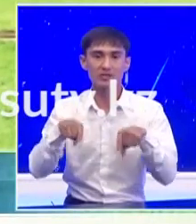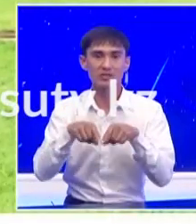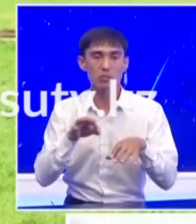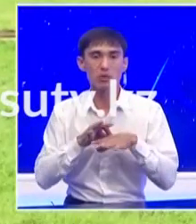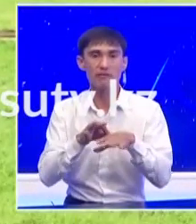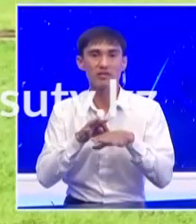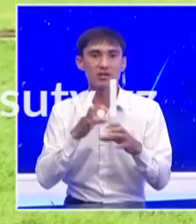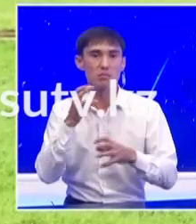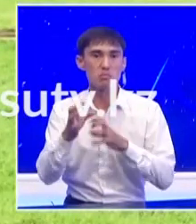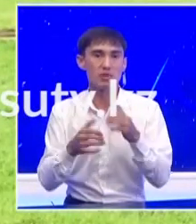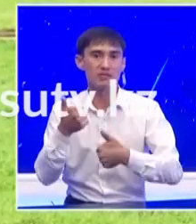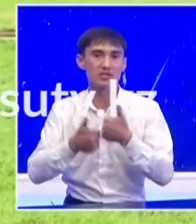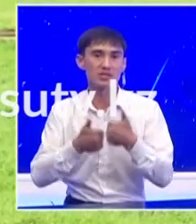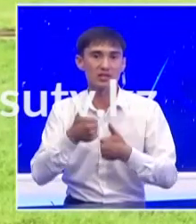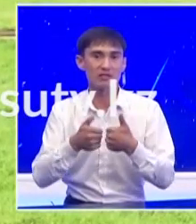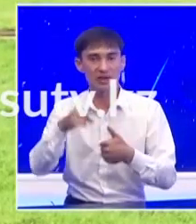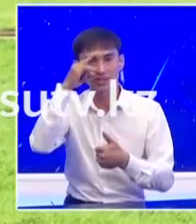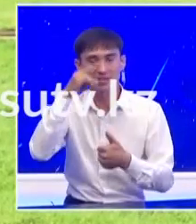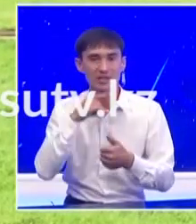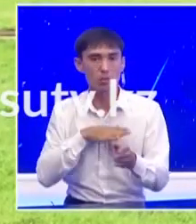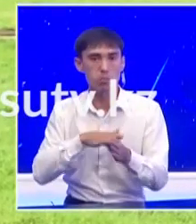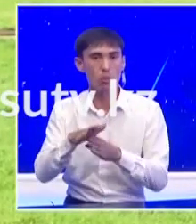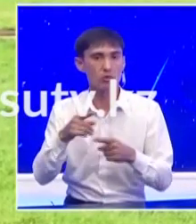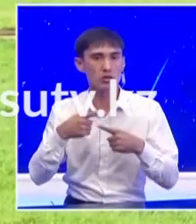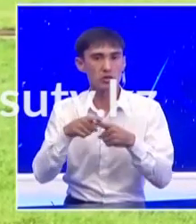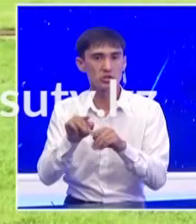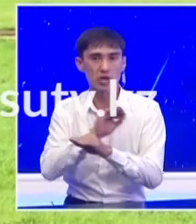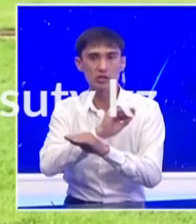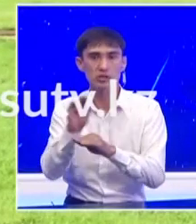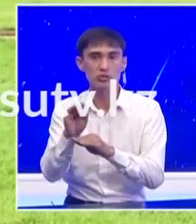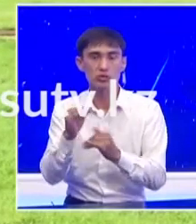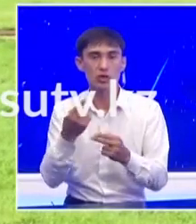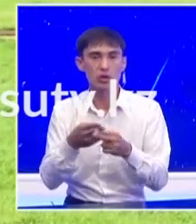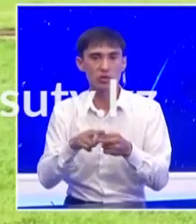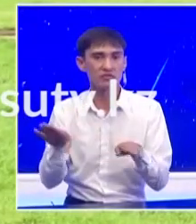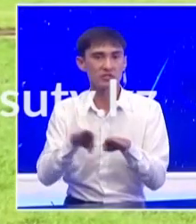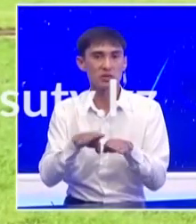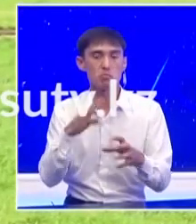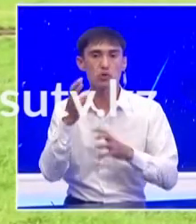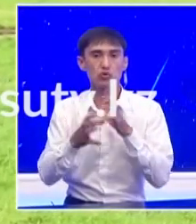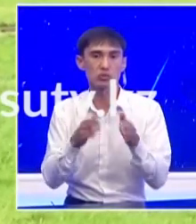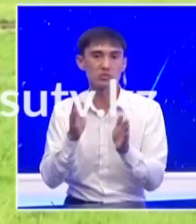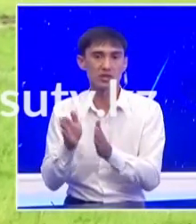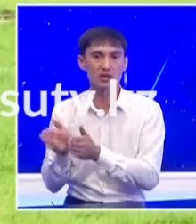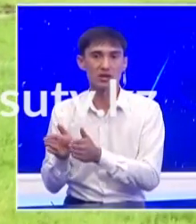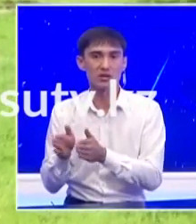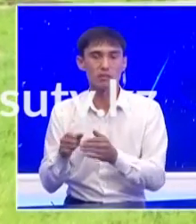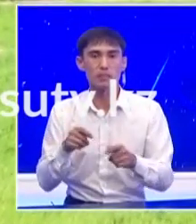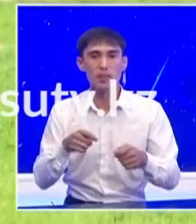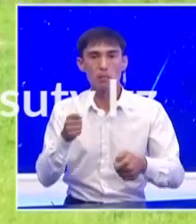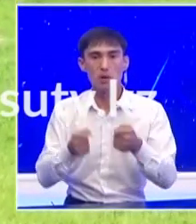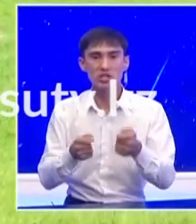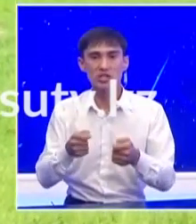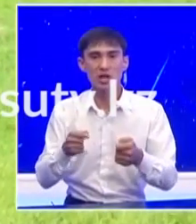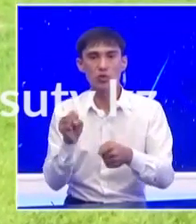мировых стартов в Казахстане. Во-первых, это полная техническая оснащенность стрельбища, которая соответствует всем международным стандартам. Машины, которые